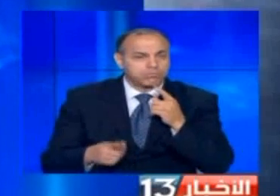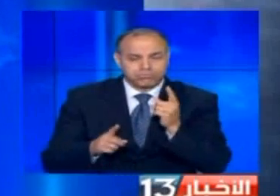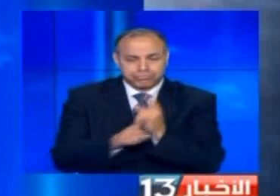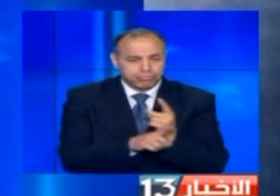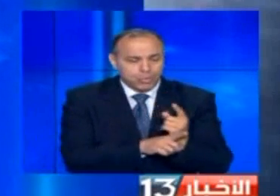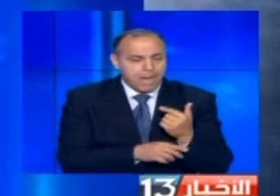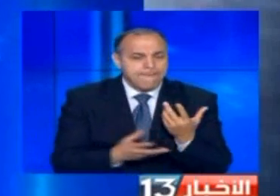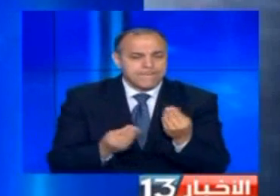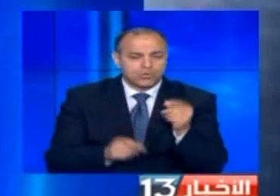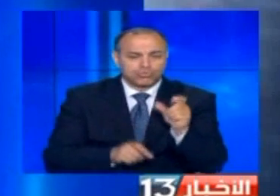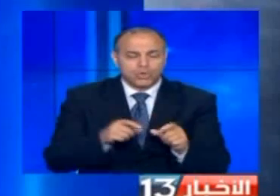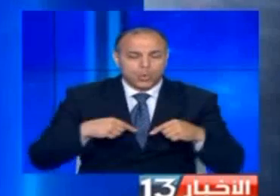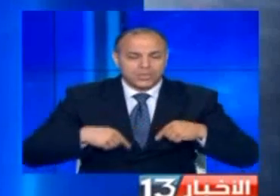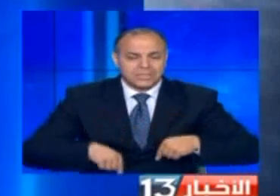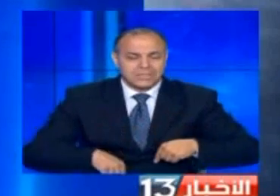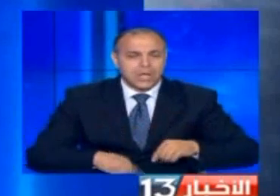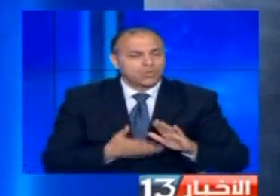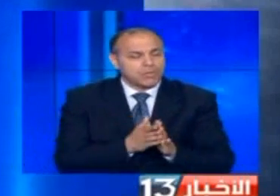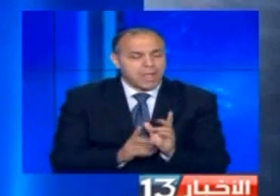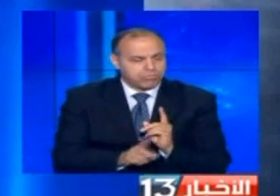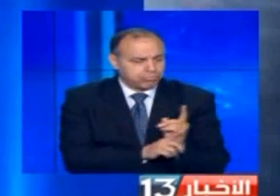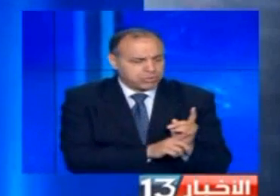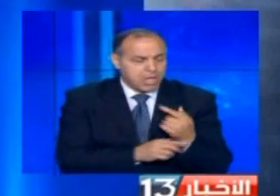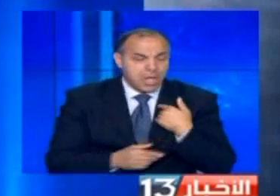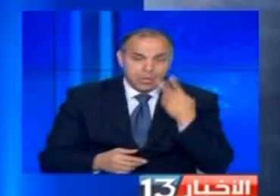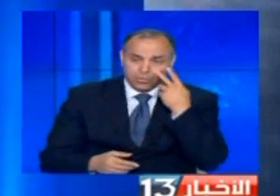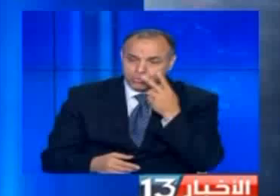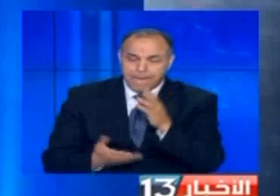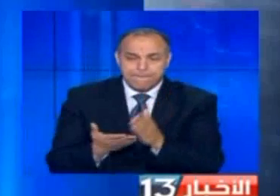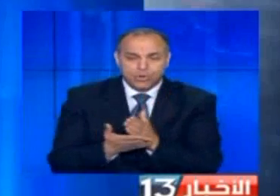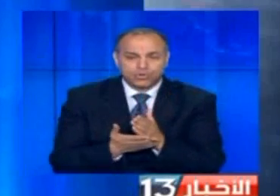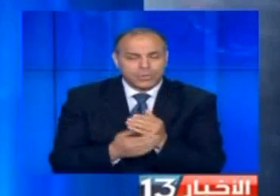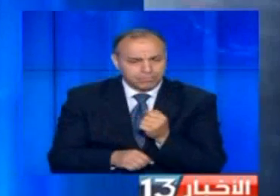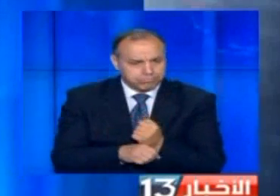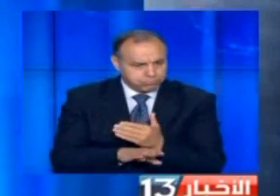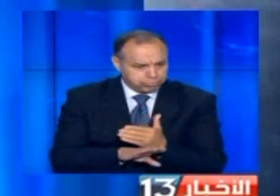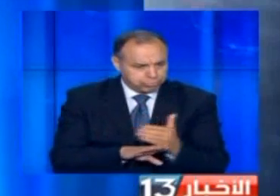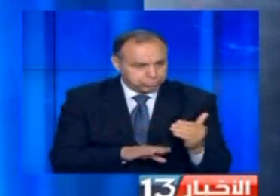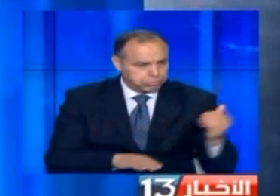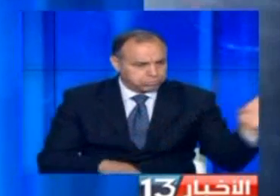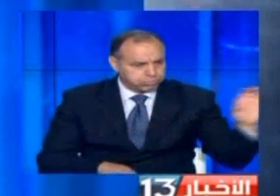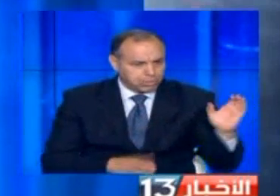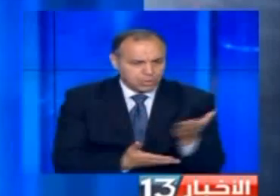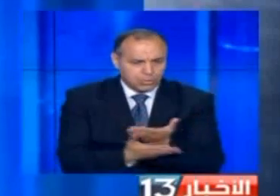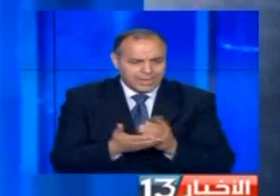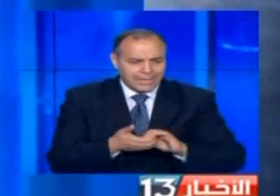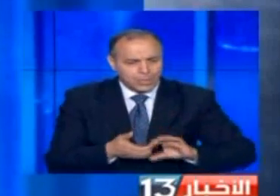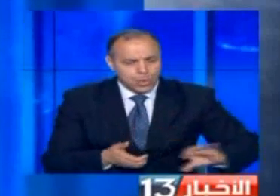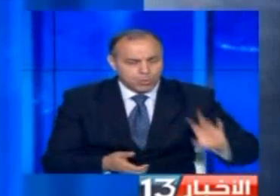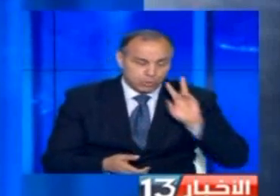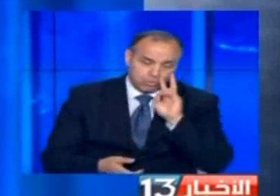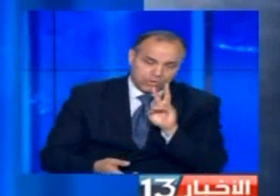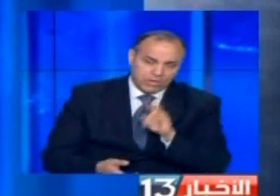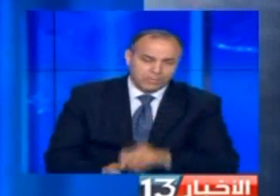اللقاءات مع عدد من الوزراء والمجتمع المدني واطلع على مشاريع قيد الانجاز يتم تمويلها بالتعاون مع الاتحاد